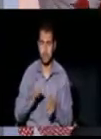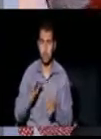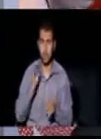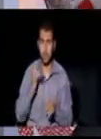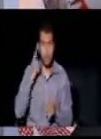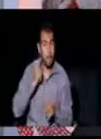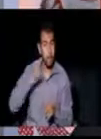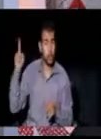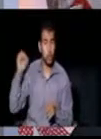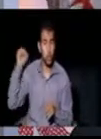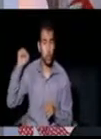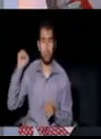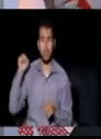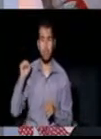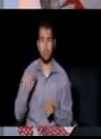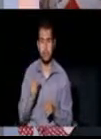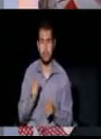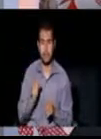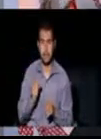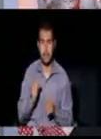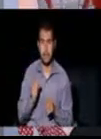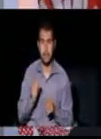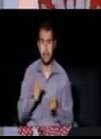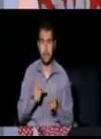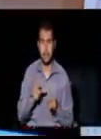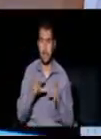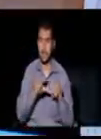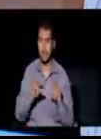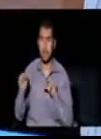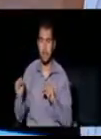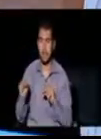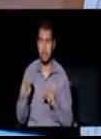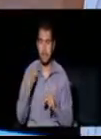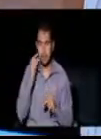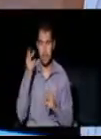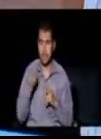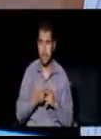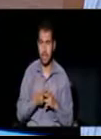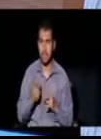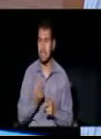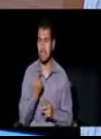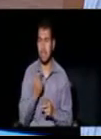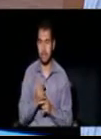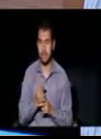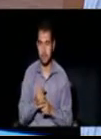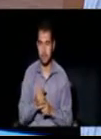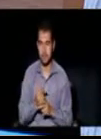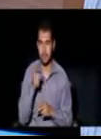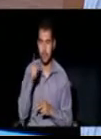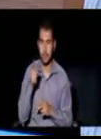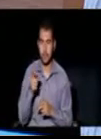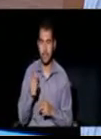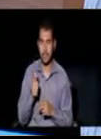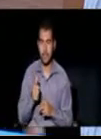مشهورين ومعروفين، نبقى زي احسن، يبقى زي ده هم احسن، ده هم احسن منتخب مصر لكره القدم